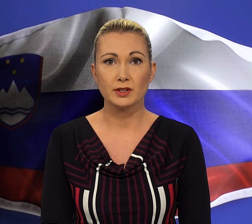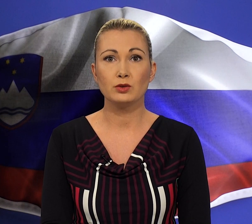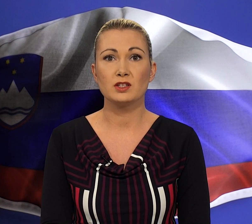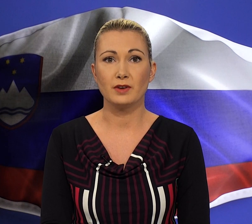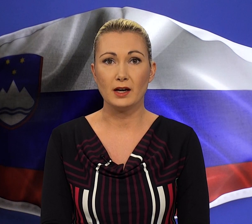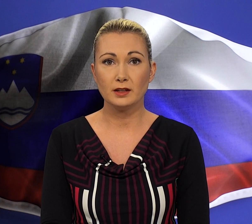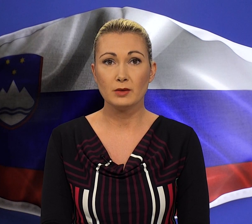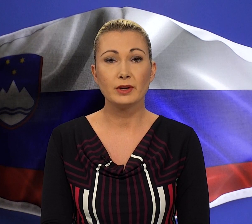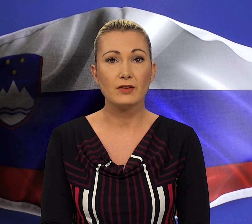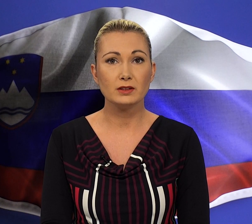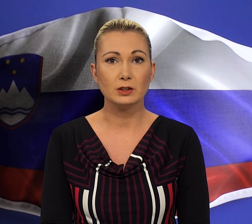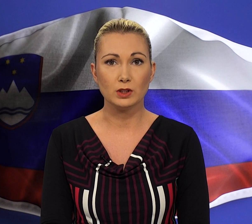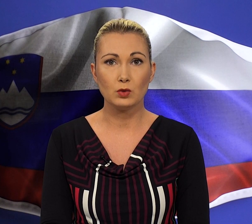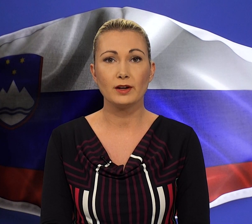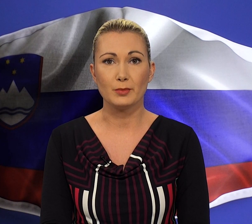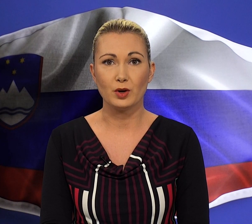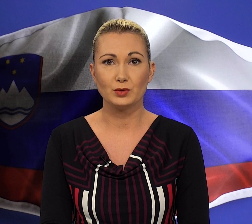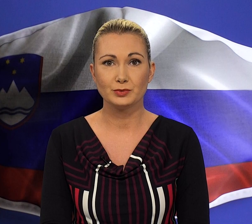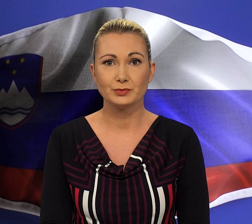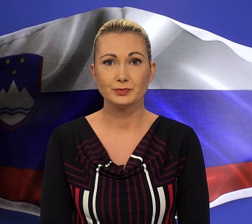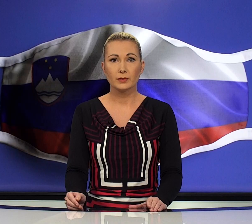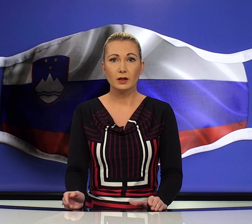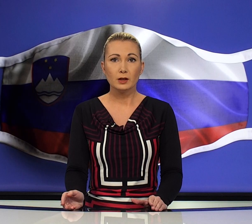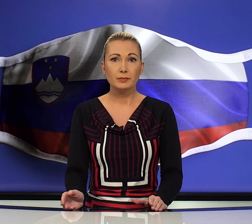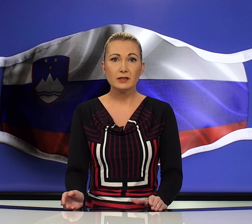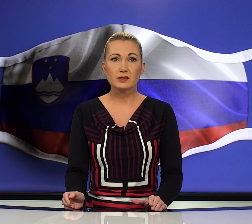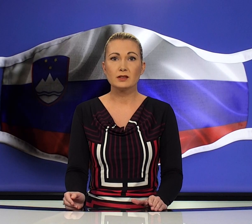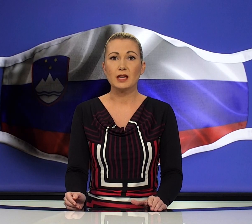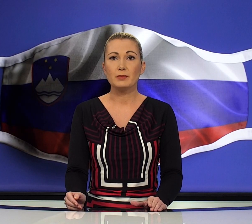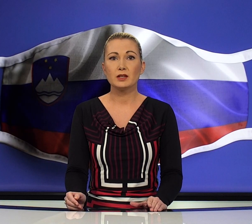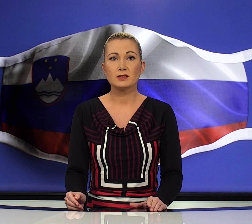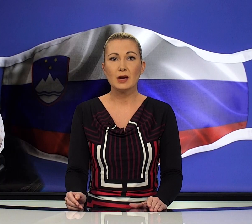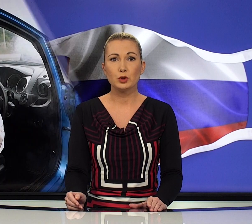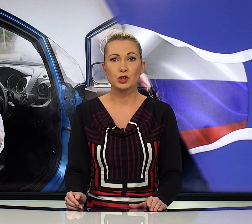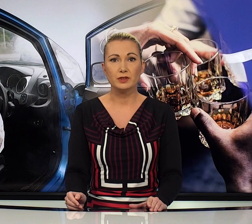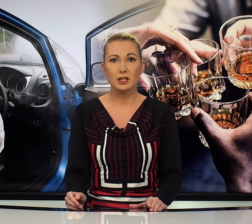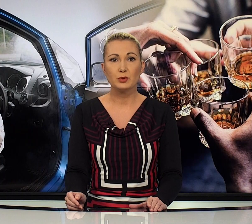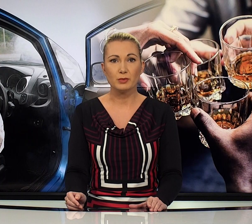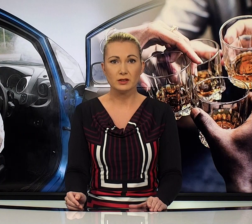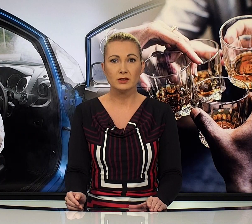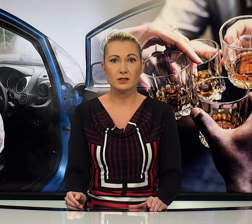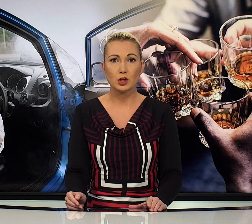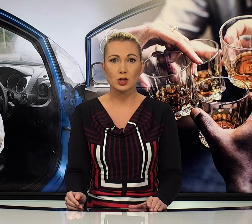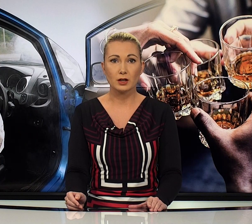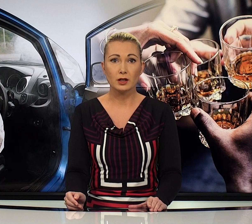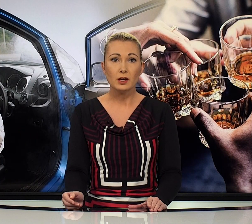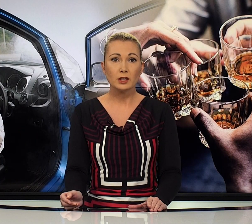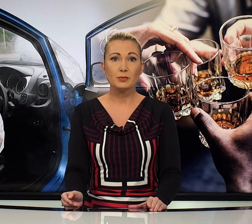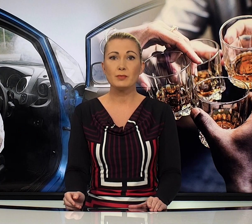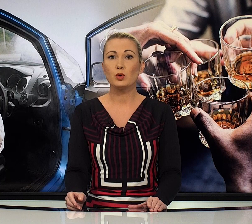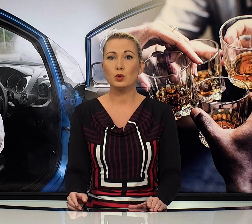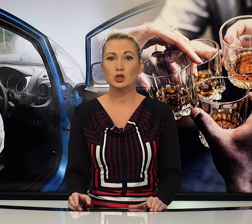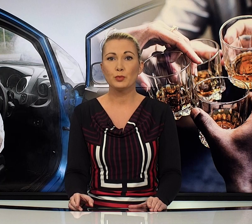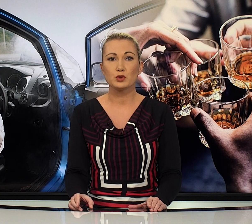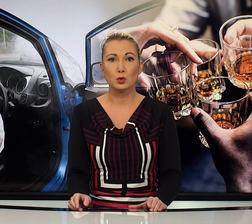bolj dosledno izvajanje preventivnih ukrepov. Mesec december je znan po številnih prometnih nesrečah, ki